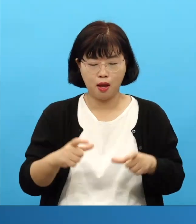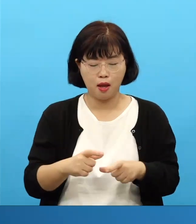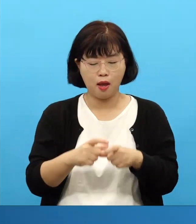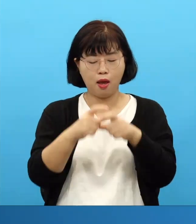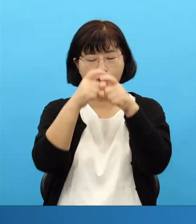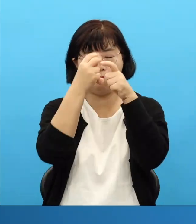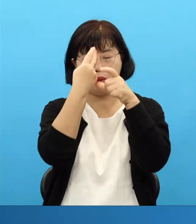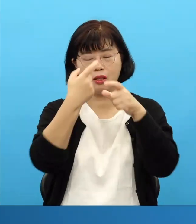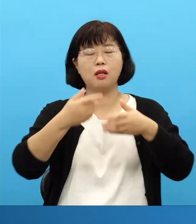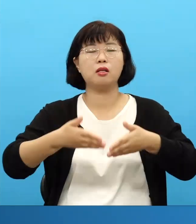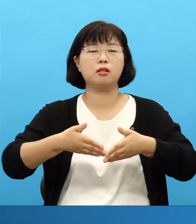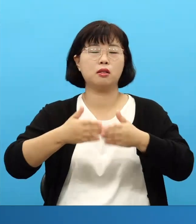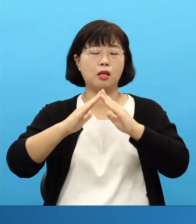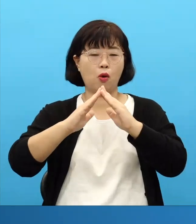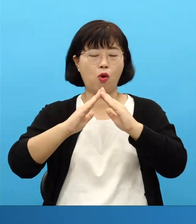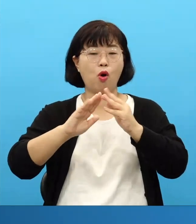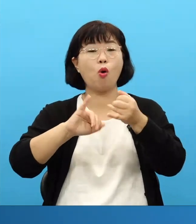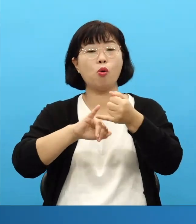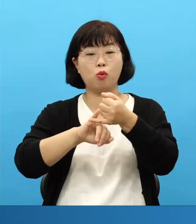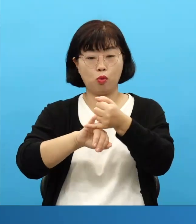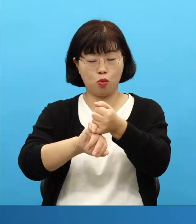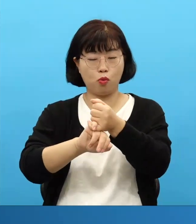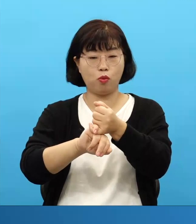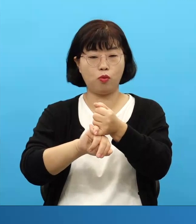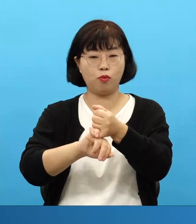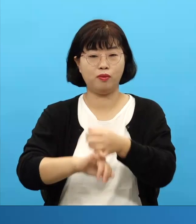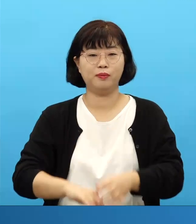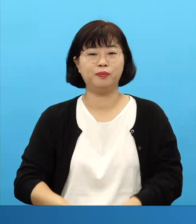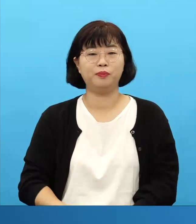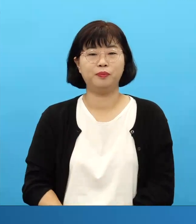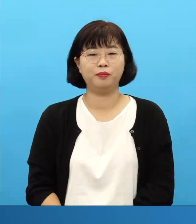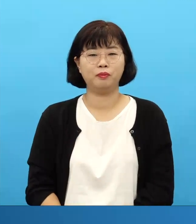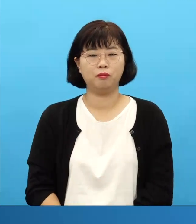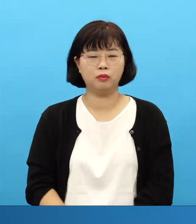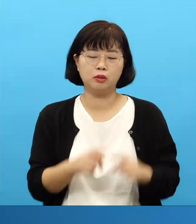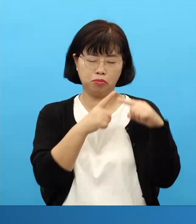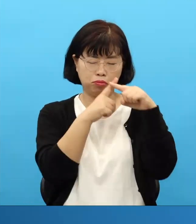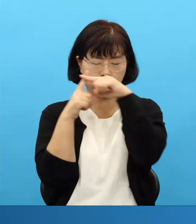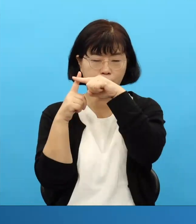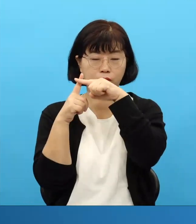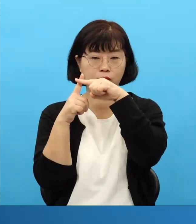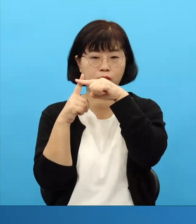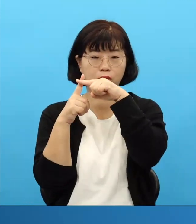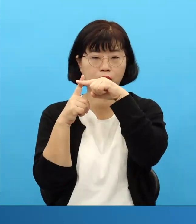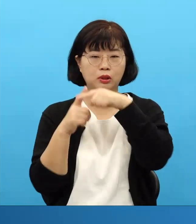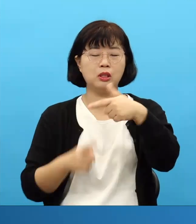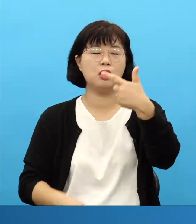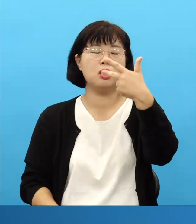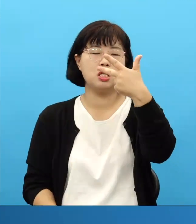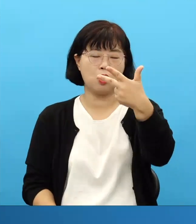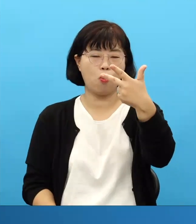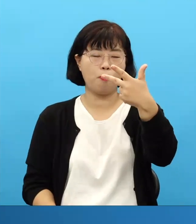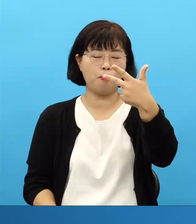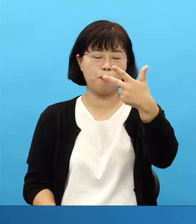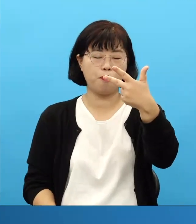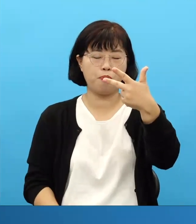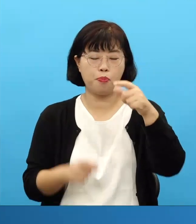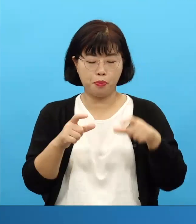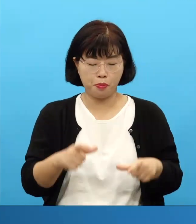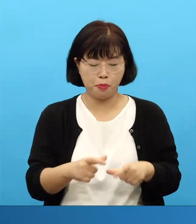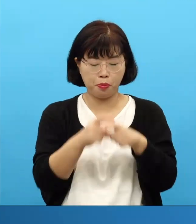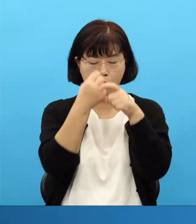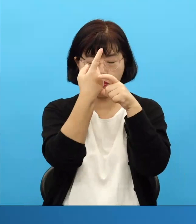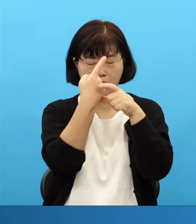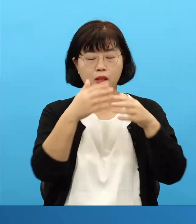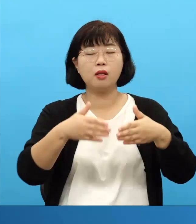make the absolute partisan inside of you that God has given. 무조건 일곱 가지입니다. Unconditionally, they are seven things.